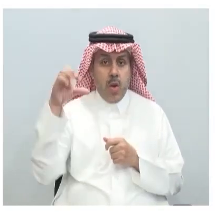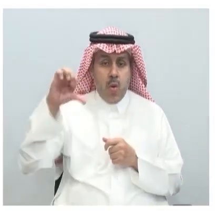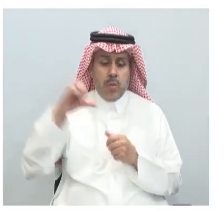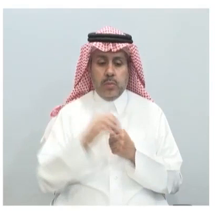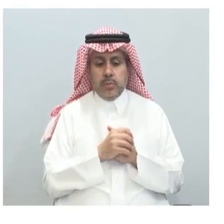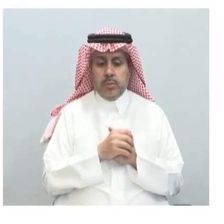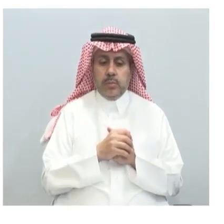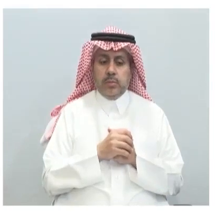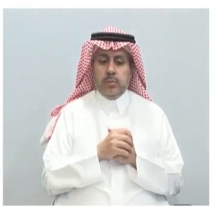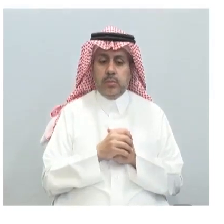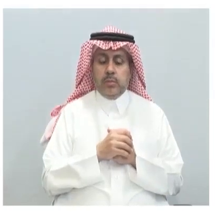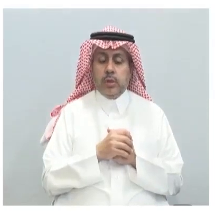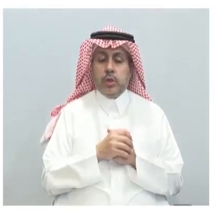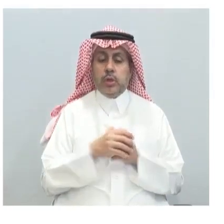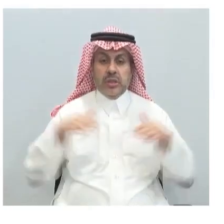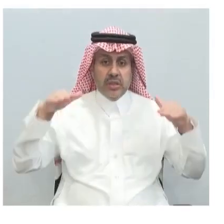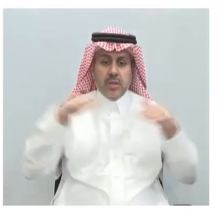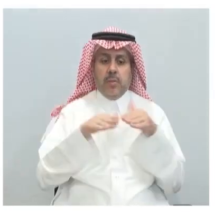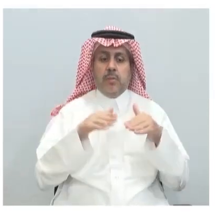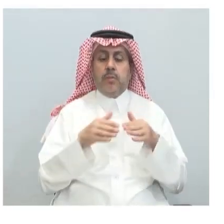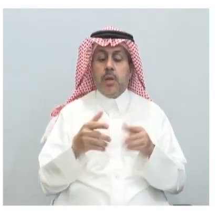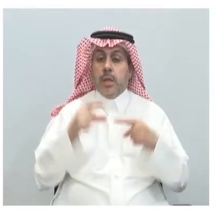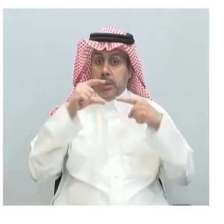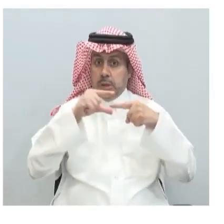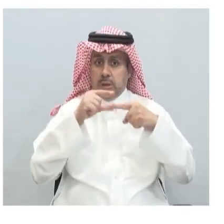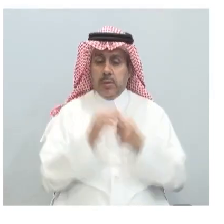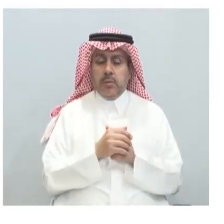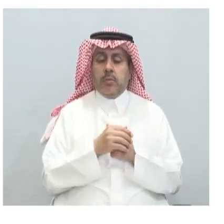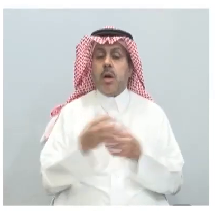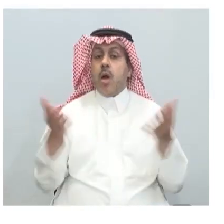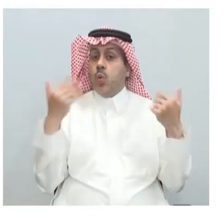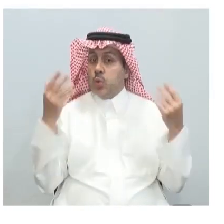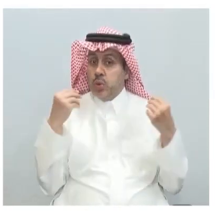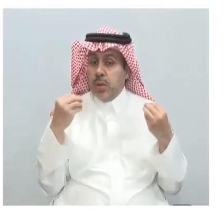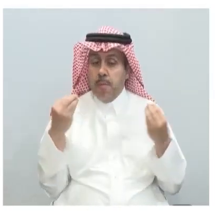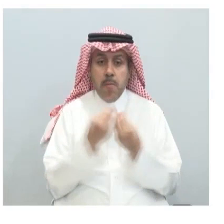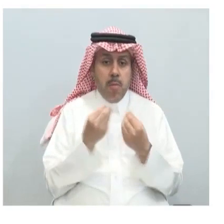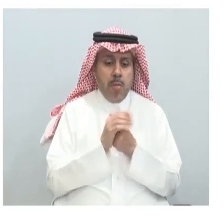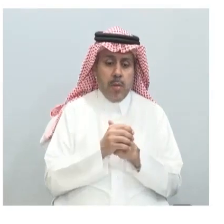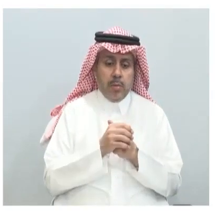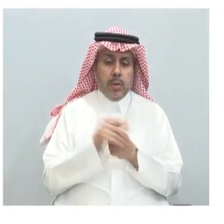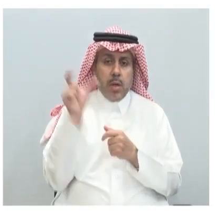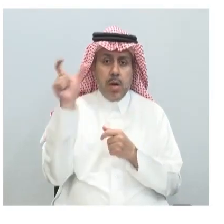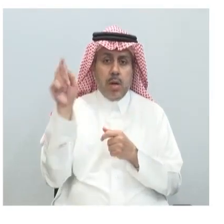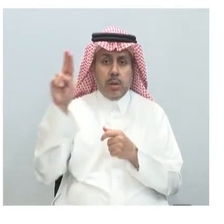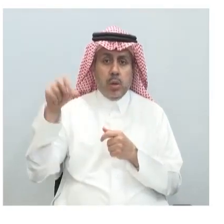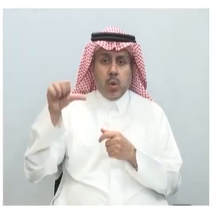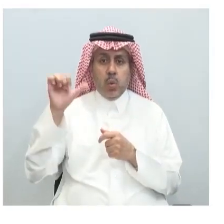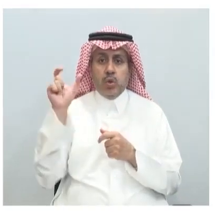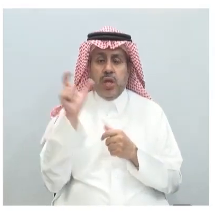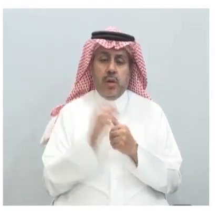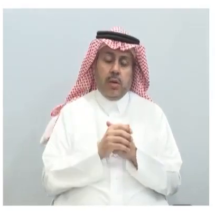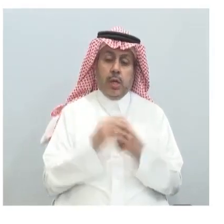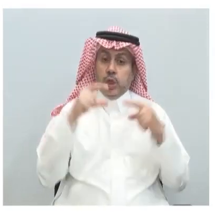ا حدث بينهم تصادم لاحظ الاتجاه اكسجين وهنا نيتروجين